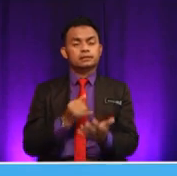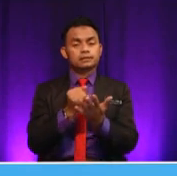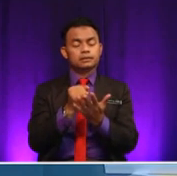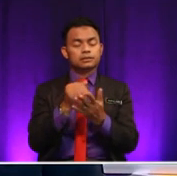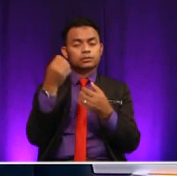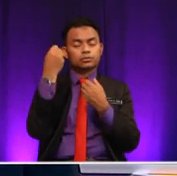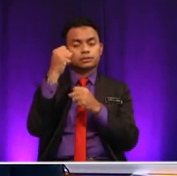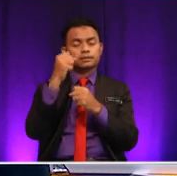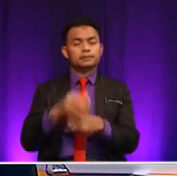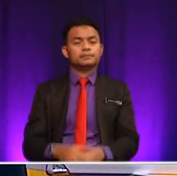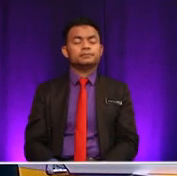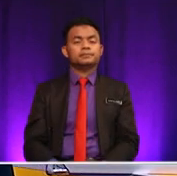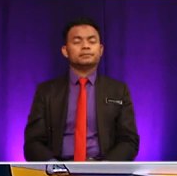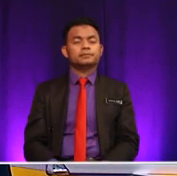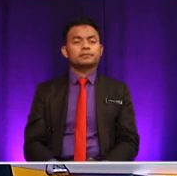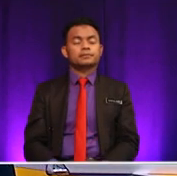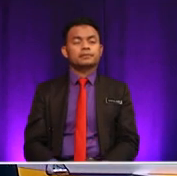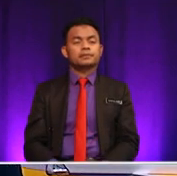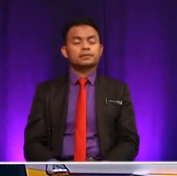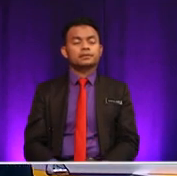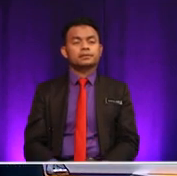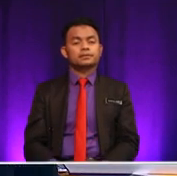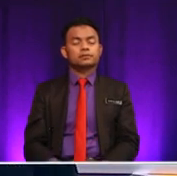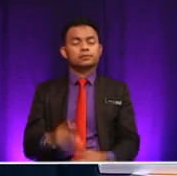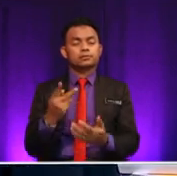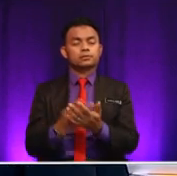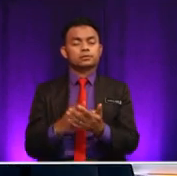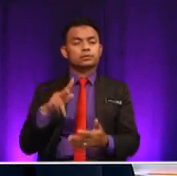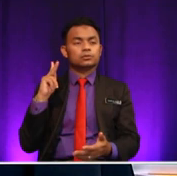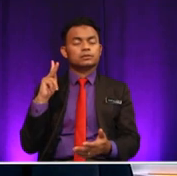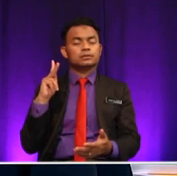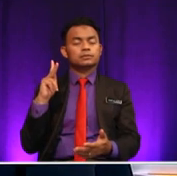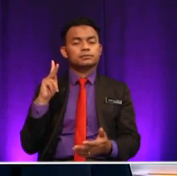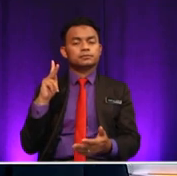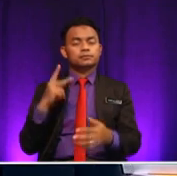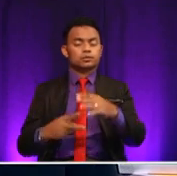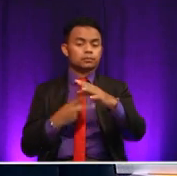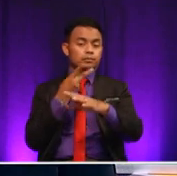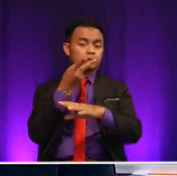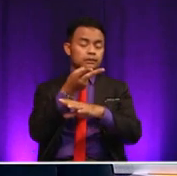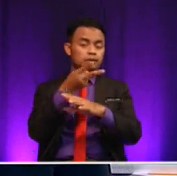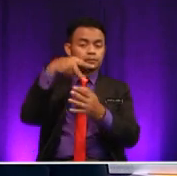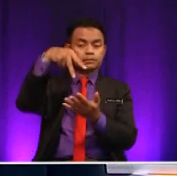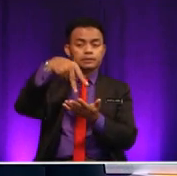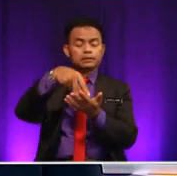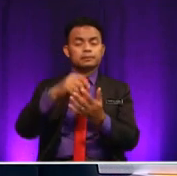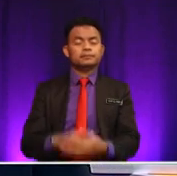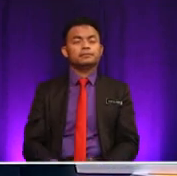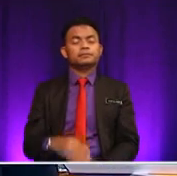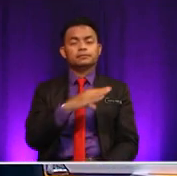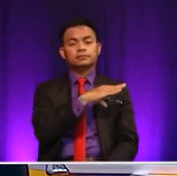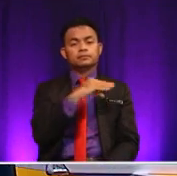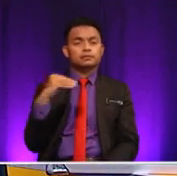jadi ini adalah komponen kuasa ujian lompat tinggi menegak Oke hujan lompat tinggi menegak dan